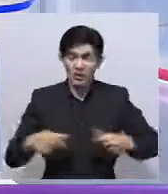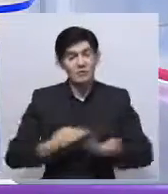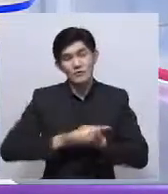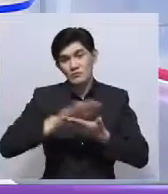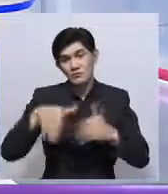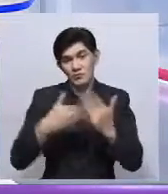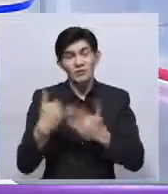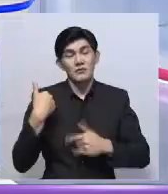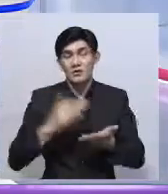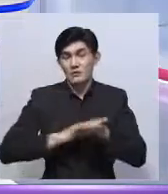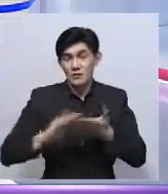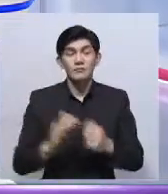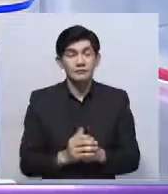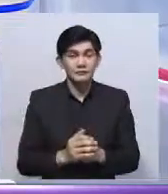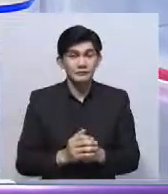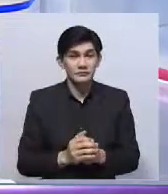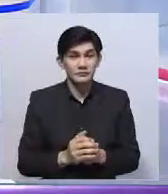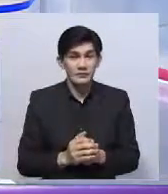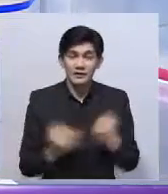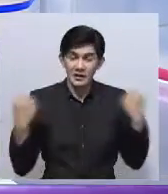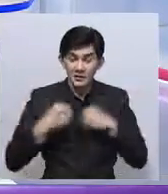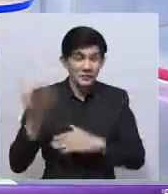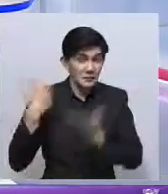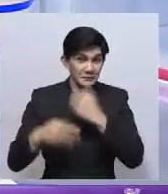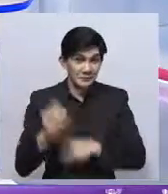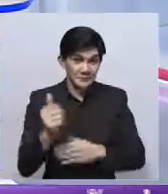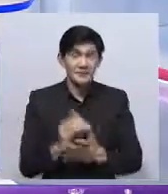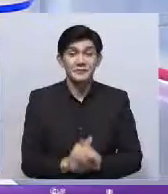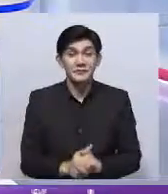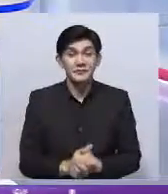ดคือไปแต่ตัวเท่านั้นค่ะก็สามารถเข้ากับบรรยากาศย้อนยุคได้เช่นเดียวกัน